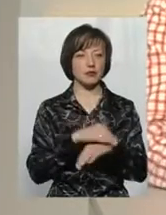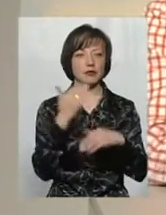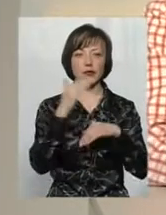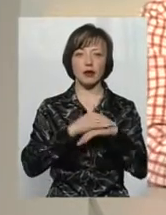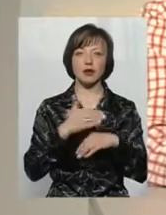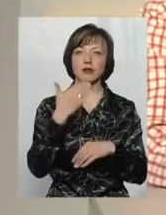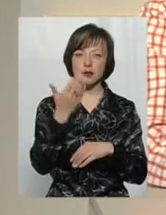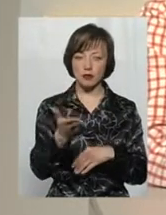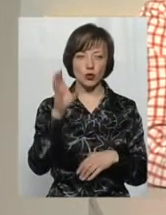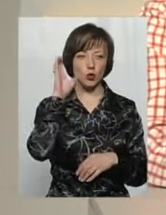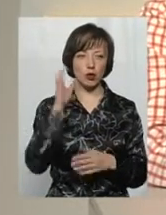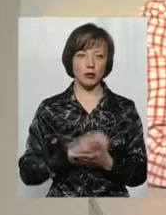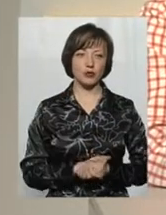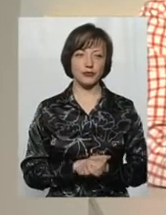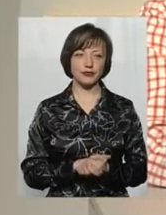ви в прямому ефірі. Слухаємо вас.